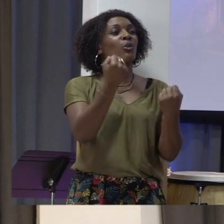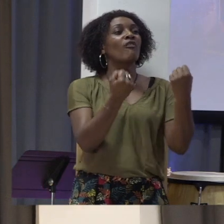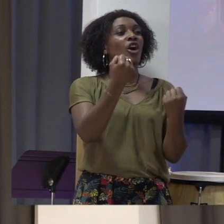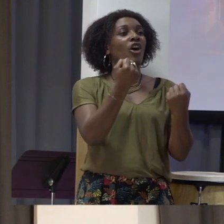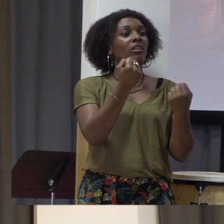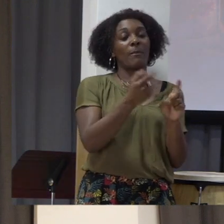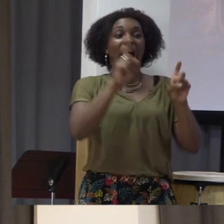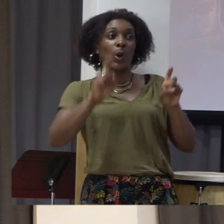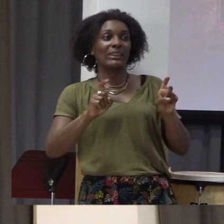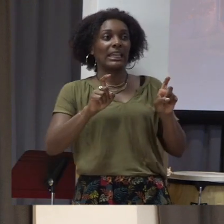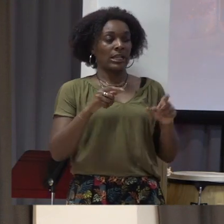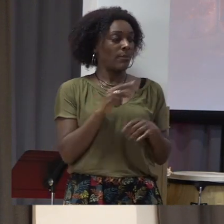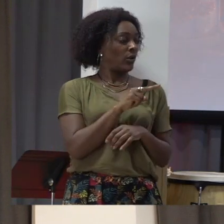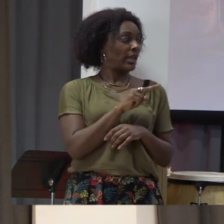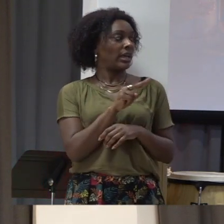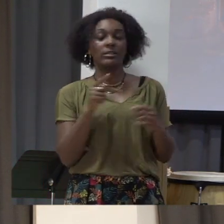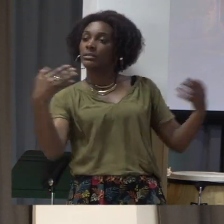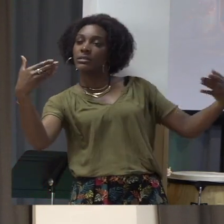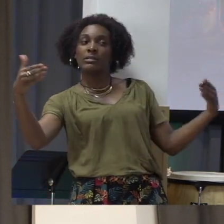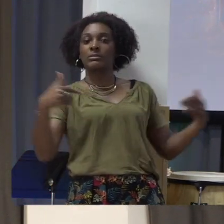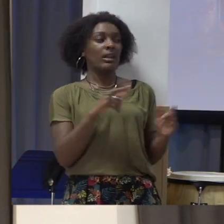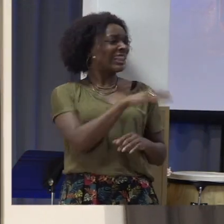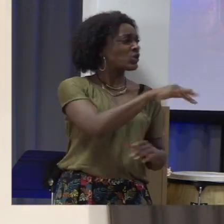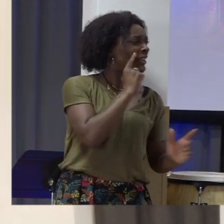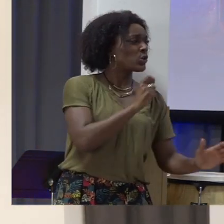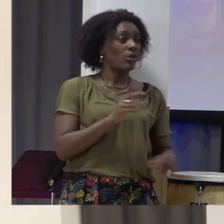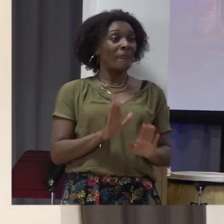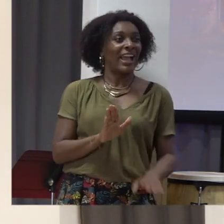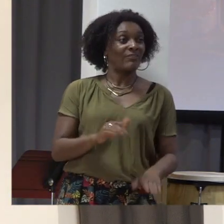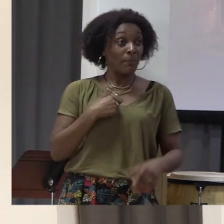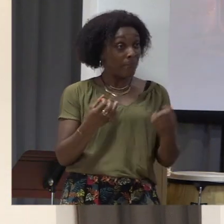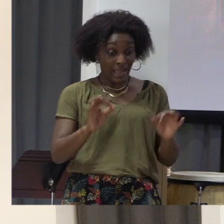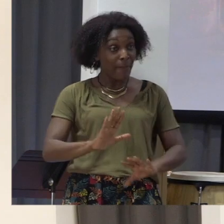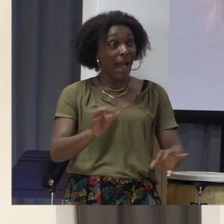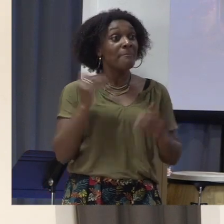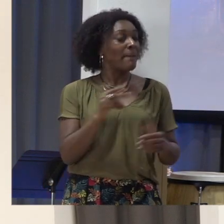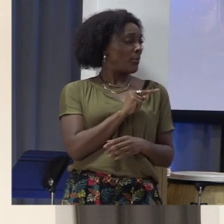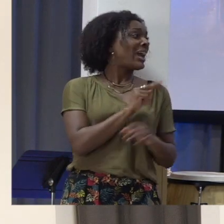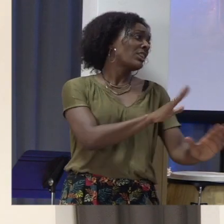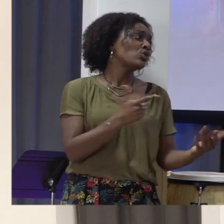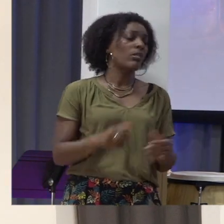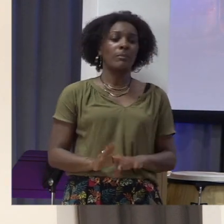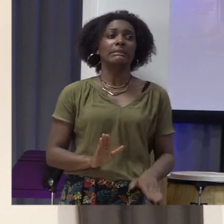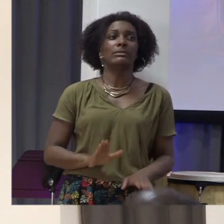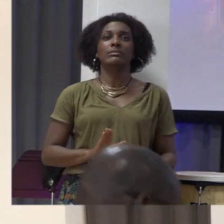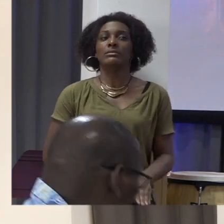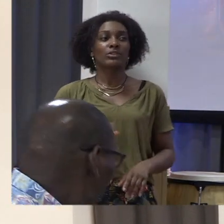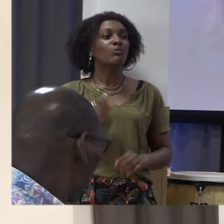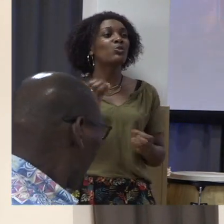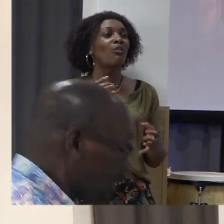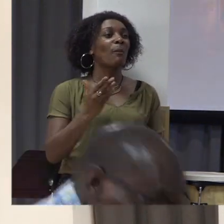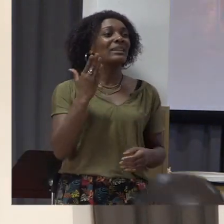en train de freiner, de regarder le rétroviseur à la place du conducteur, et dire, mais fais attention, tu es en train de sortir de la bande. Et donc, on a ces